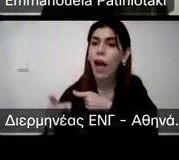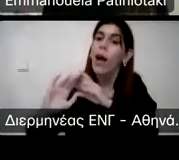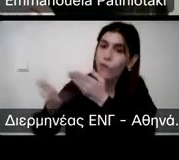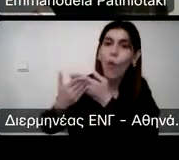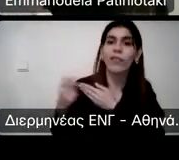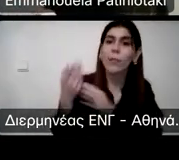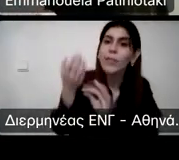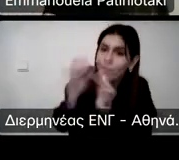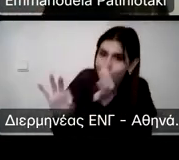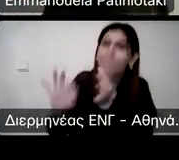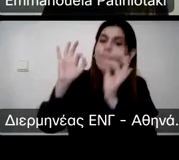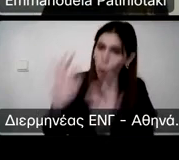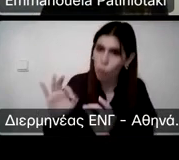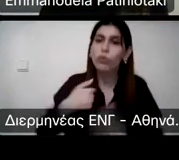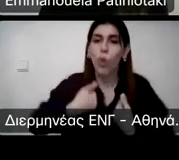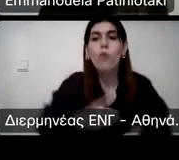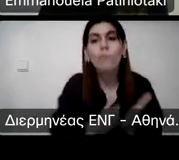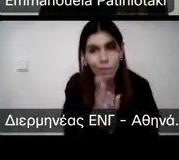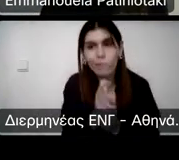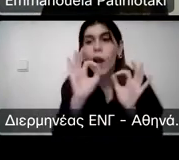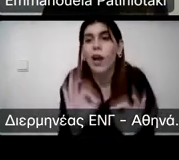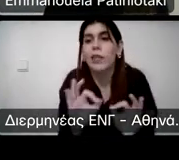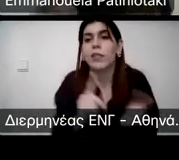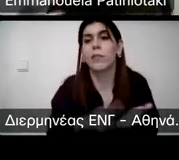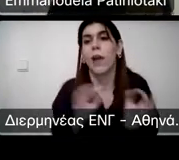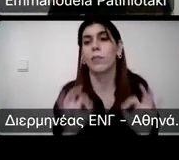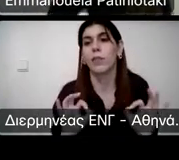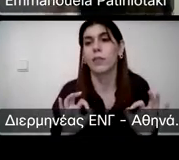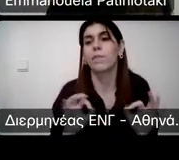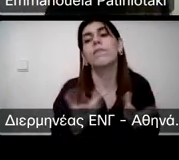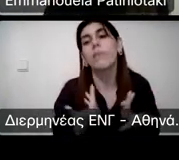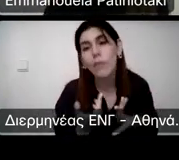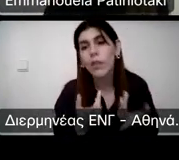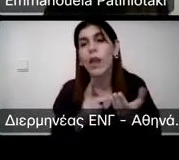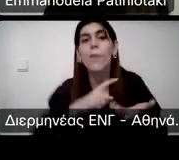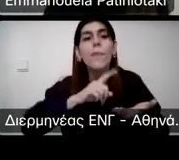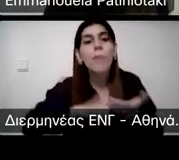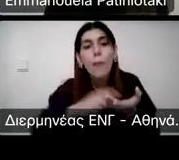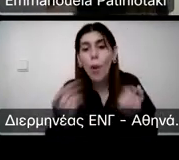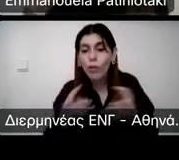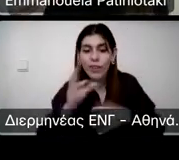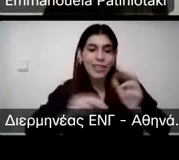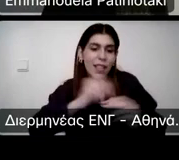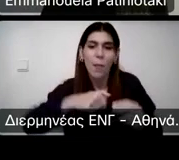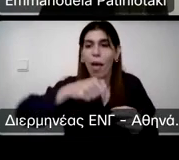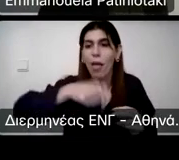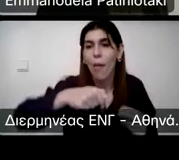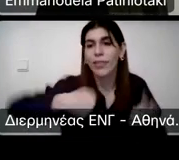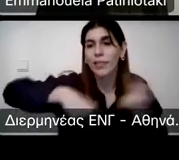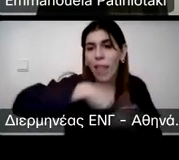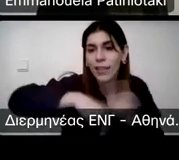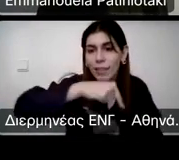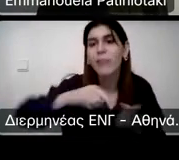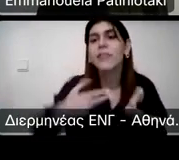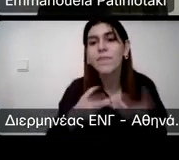πολύ σημαντικό το να βρεθούμε σε μία συνθήκη στην οποία αυτά που συζητάμε θεωρητικά μεταξύ μας να μπορούμε να τα εφαρμόσουμε